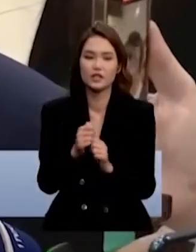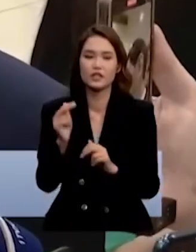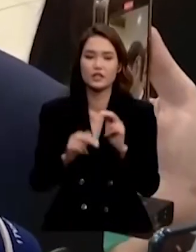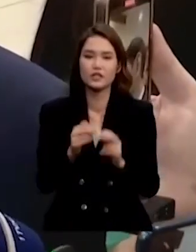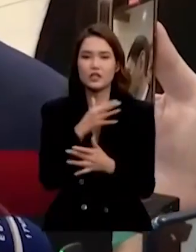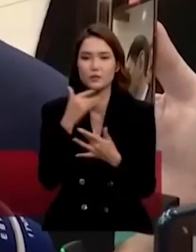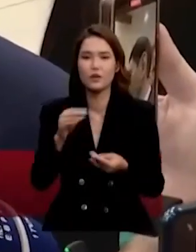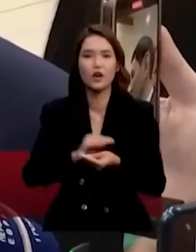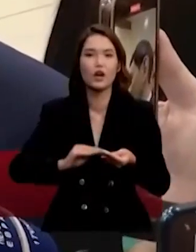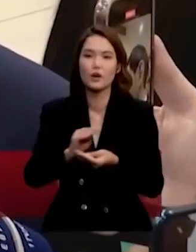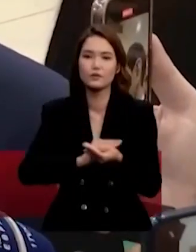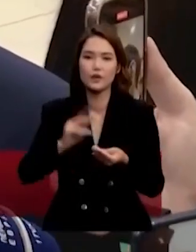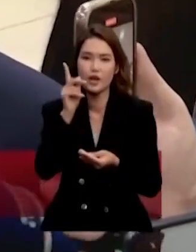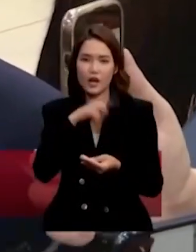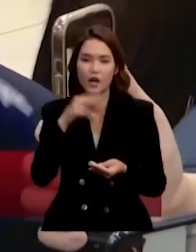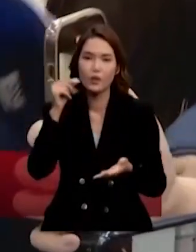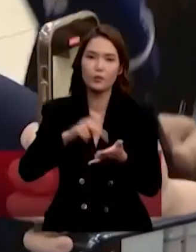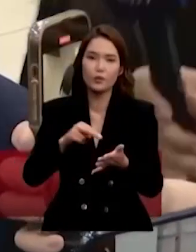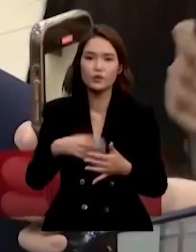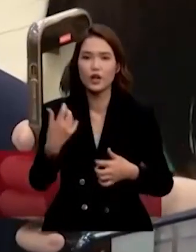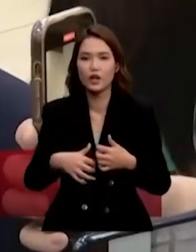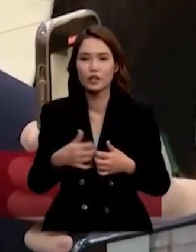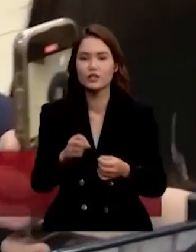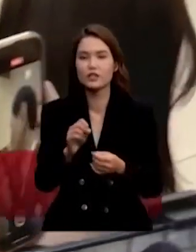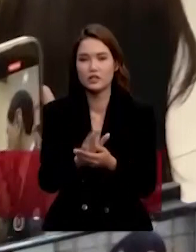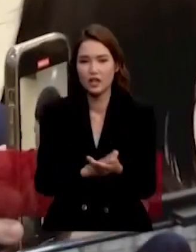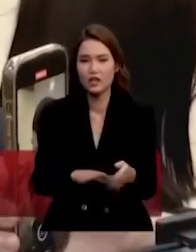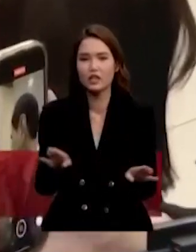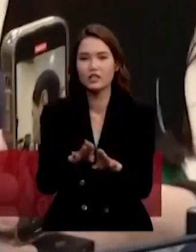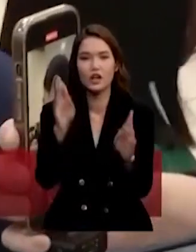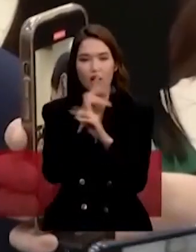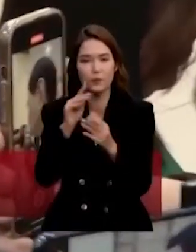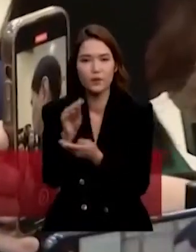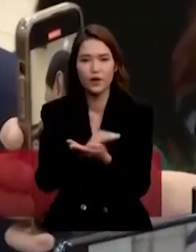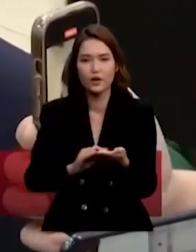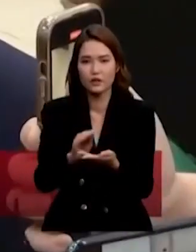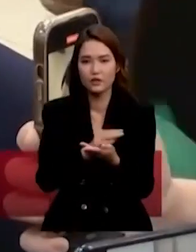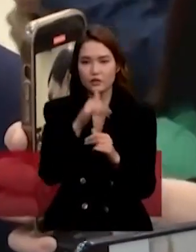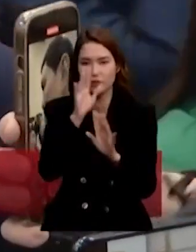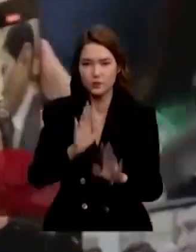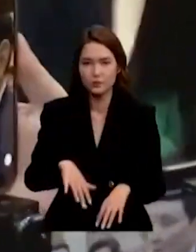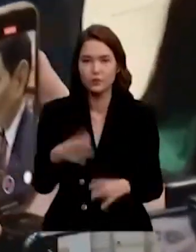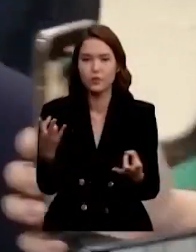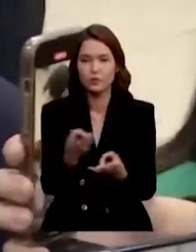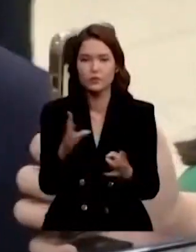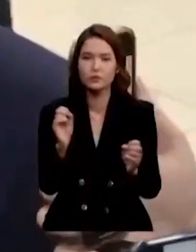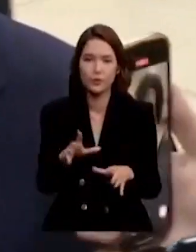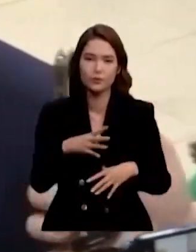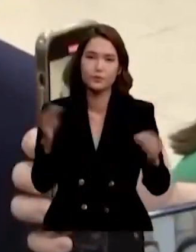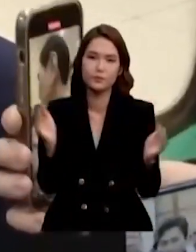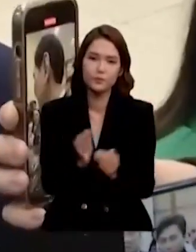столько-то средств, в регионах столько-то избирателей и так далее. А пока расчетов нет, как я могу сумму озвучить? Может, будет меньше,